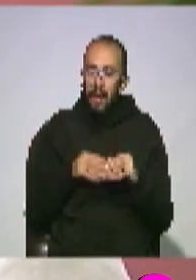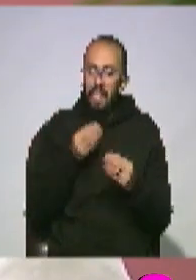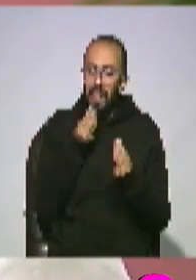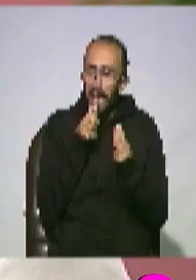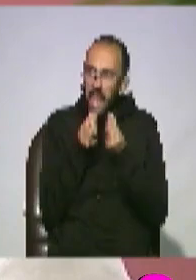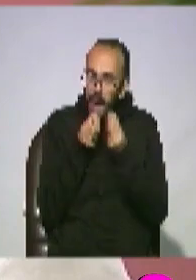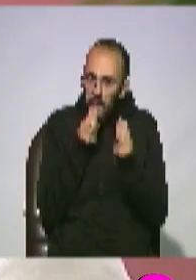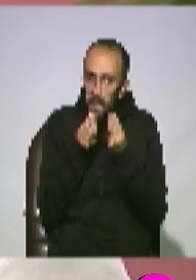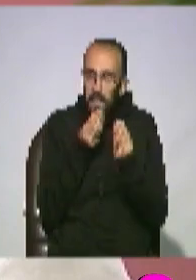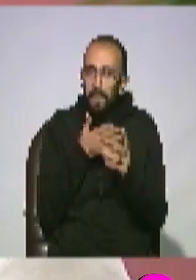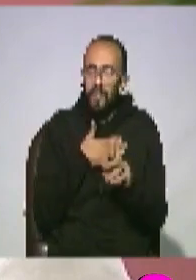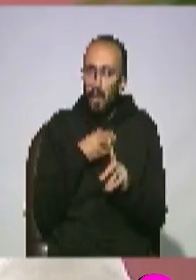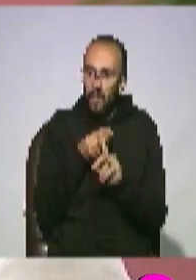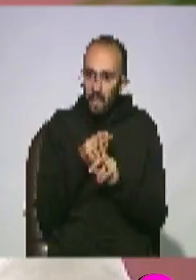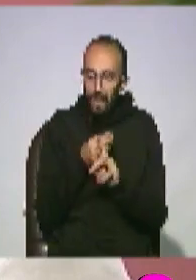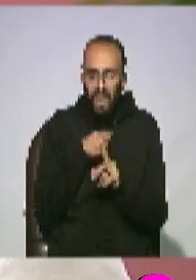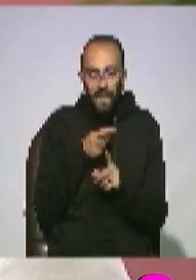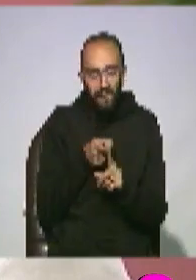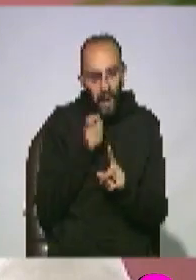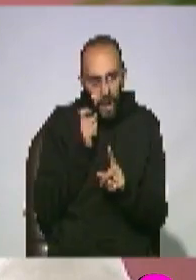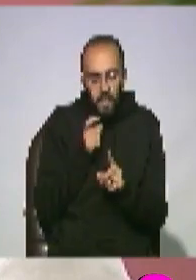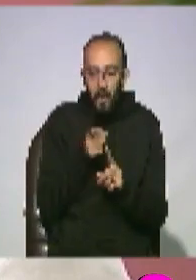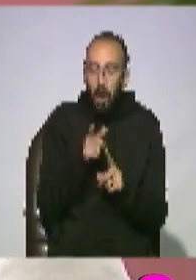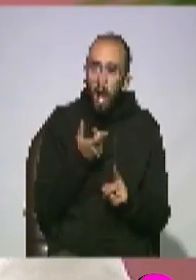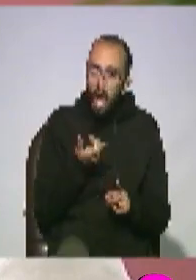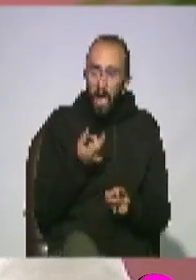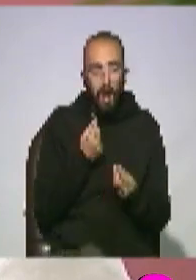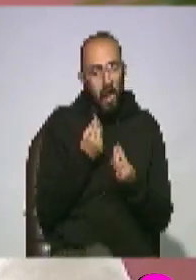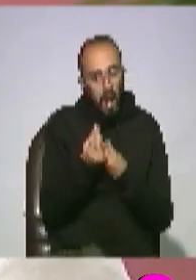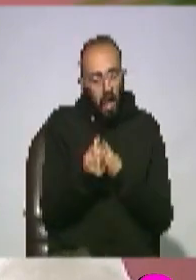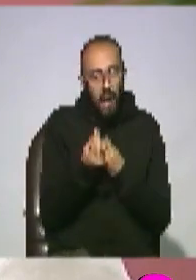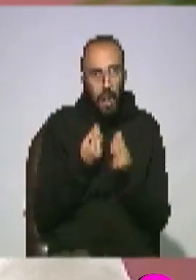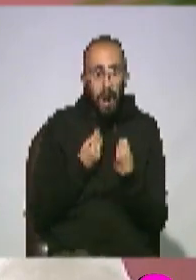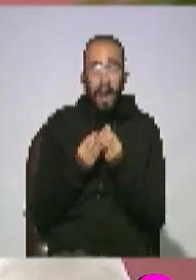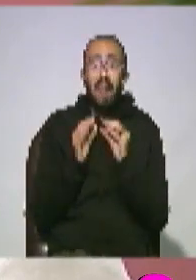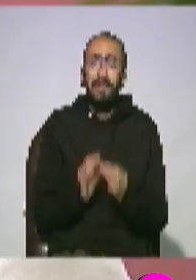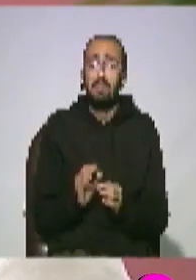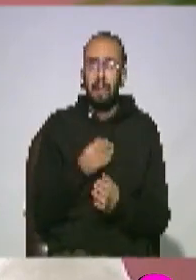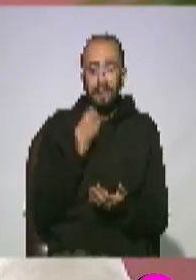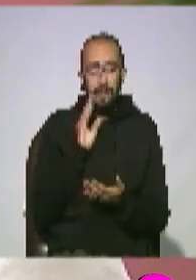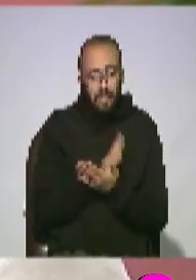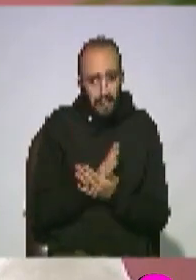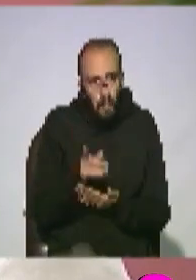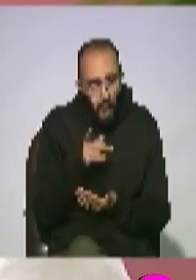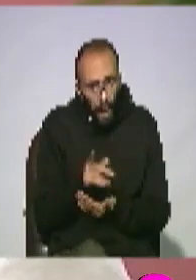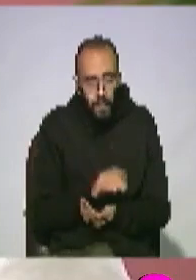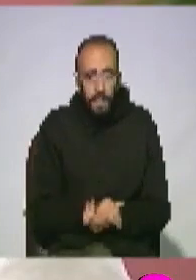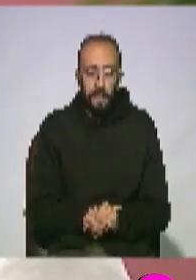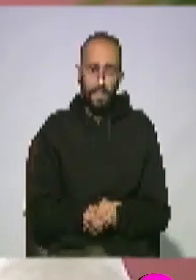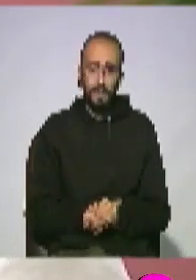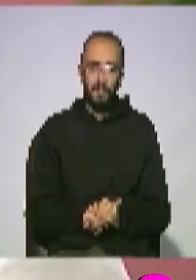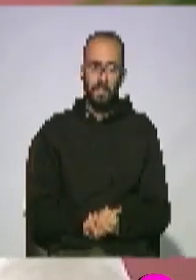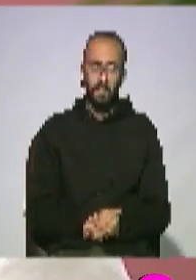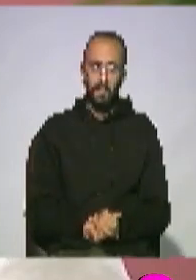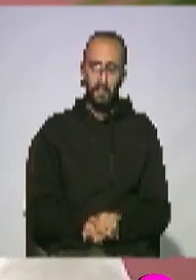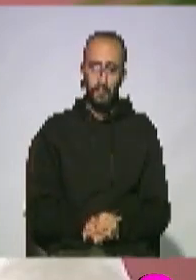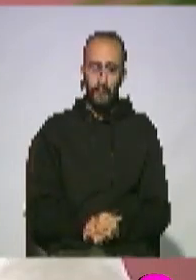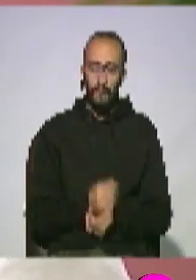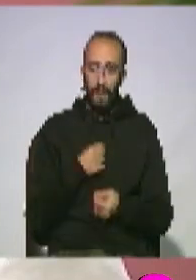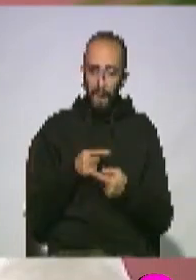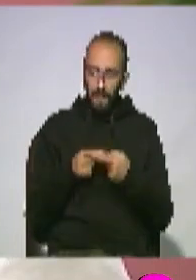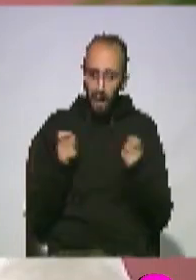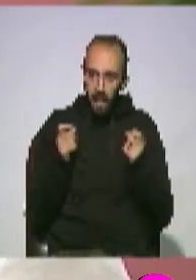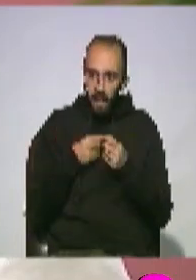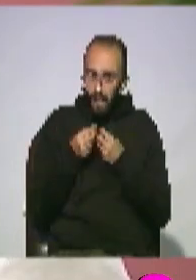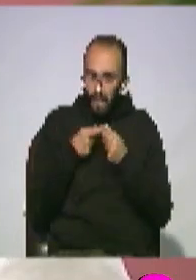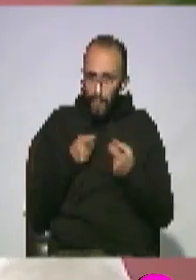كلام حلو، محتاجه ان انا افهم ولادي، محتاجه ان انا استوعبهم، محتاجه ان انا اسامحهم، محتاجه ان انا اتفهم طبيعه